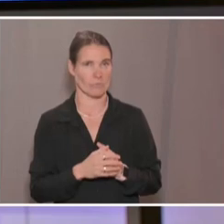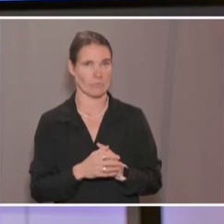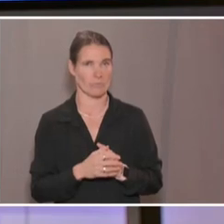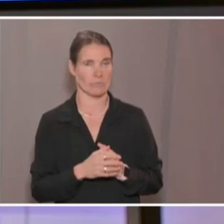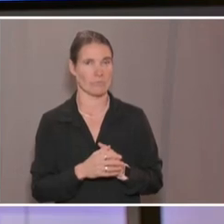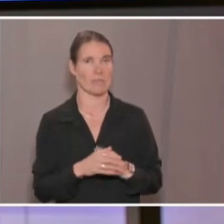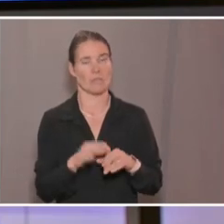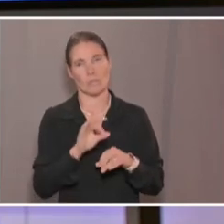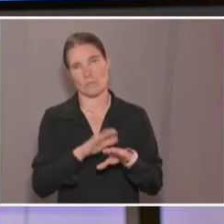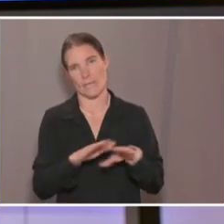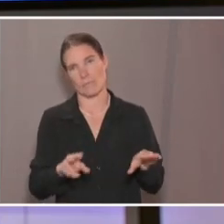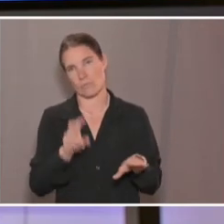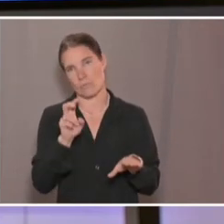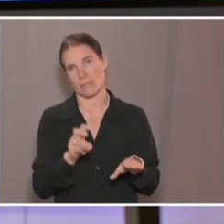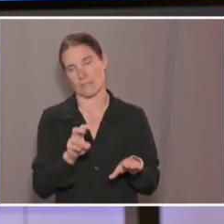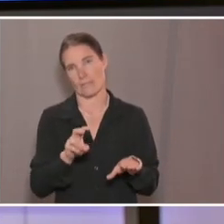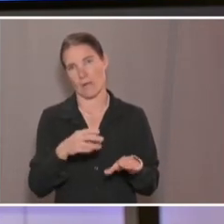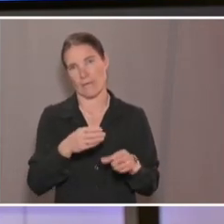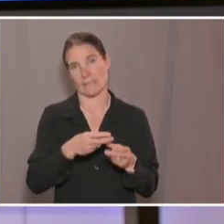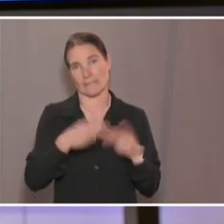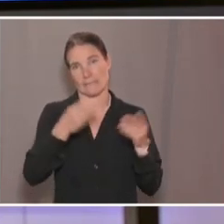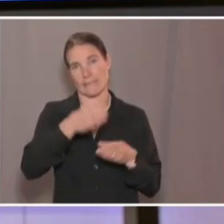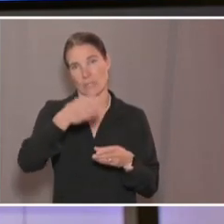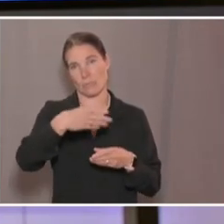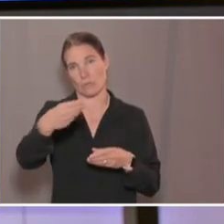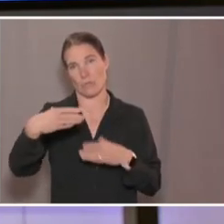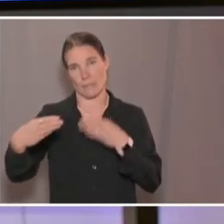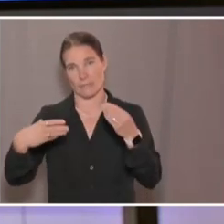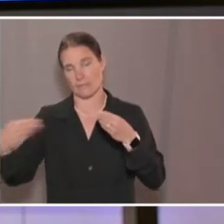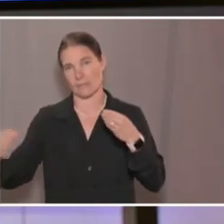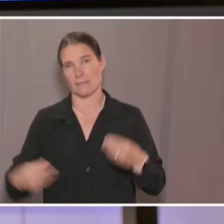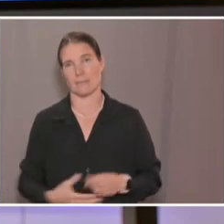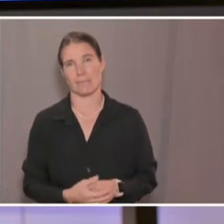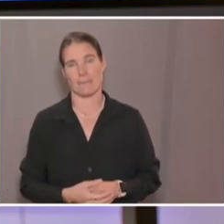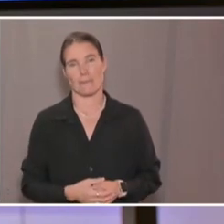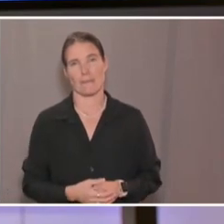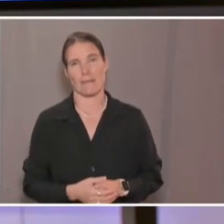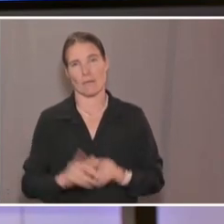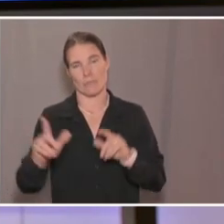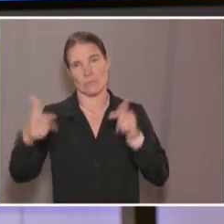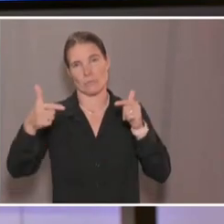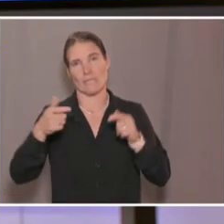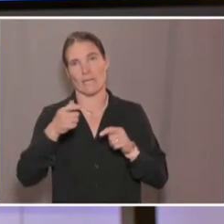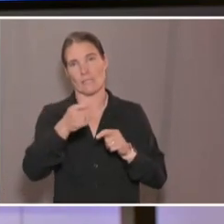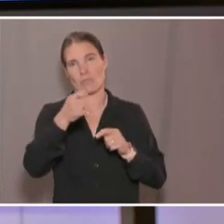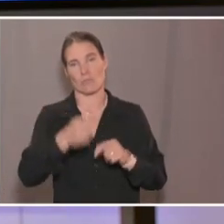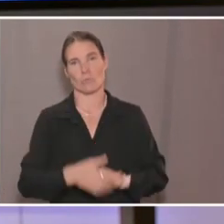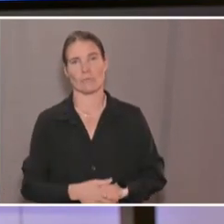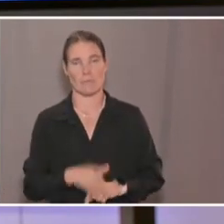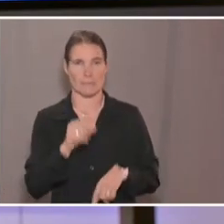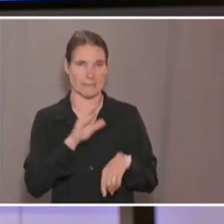ihren Schreibtischen oder ihren Postfächern Sekt gefunden haben, sodass wir gleich die Möglichkeit haben, virtuell anzustoßen. Sie haben sich jetzt etwas